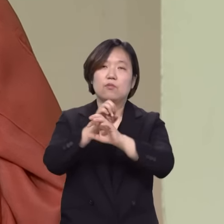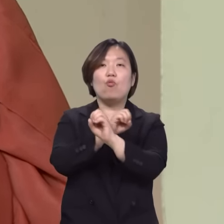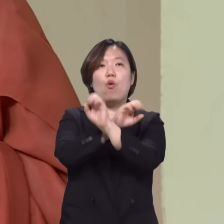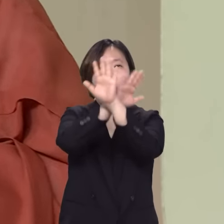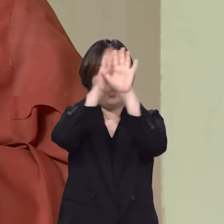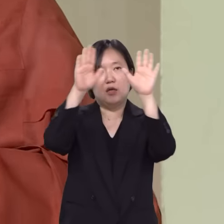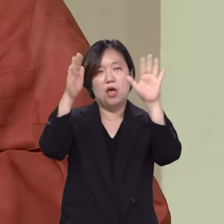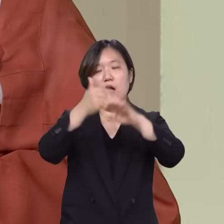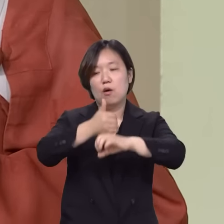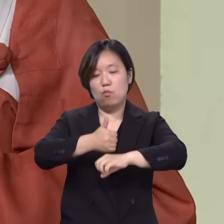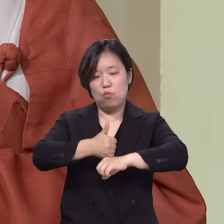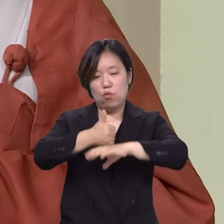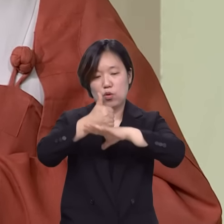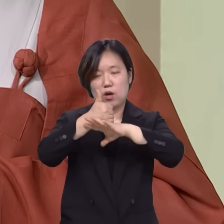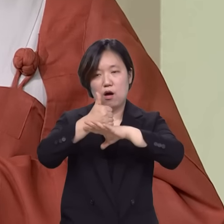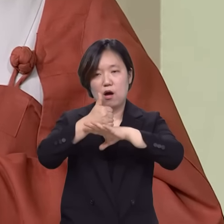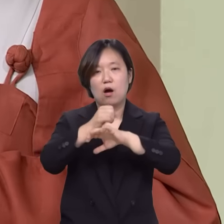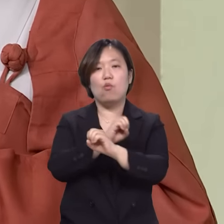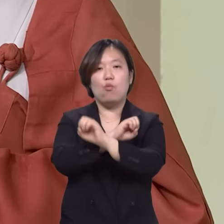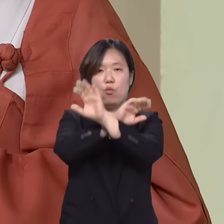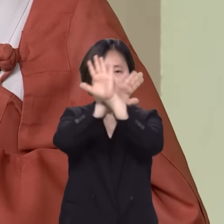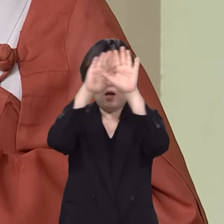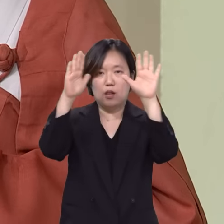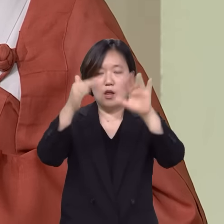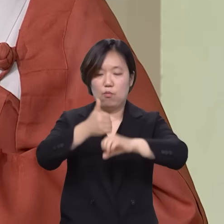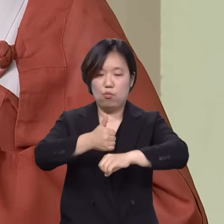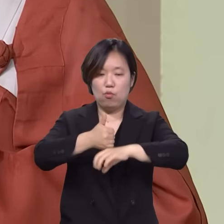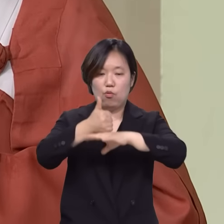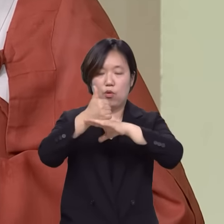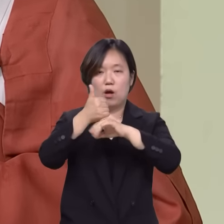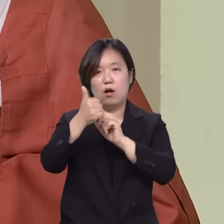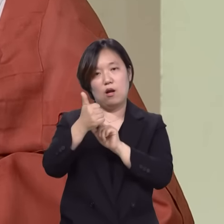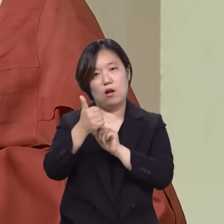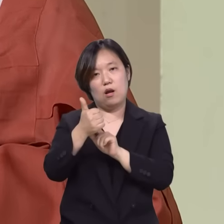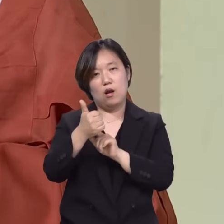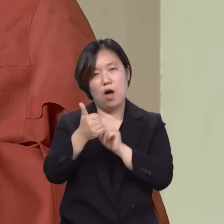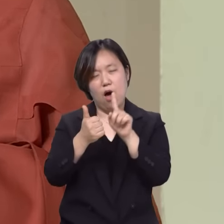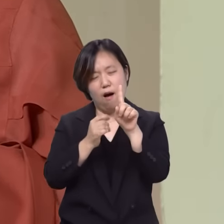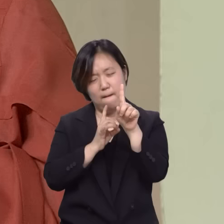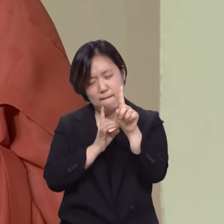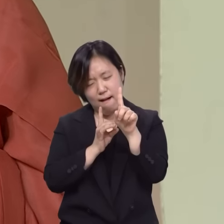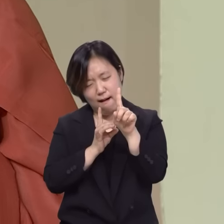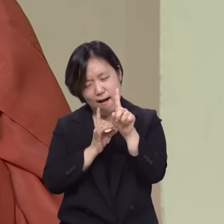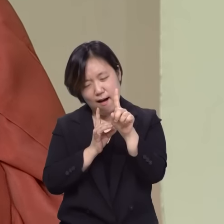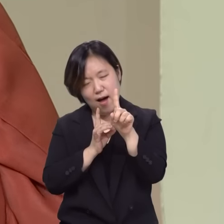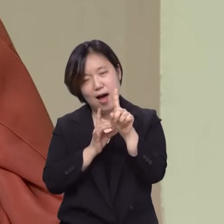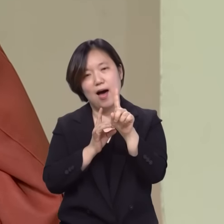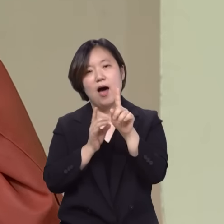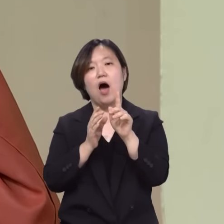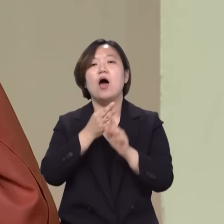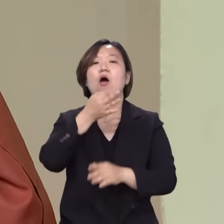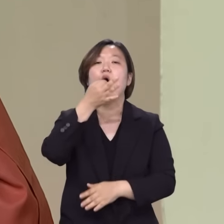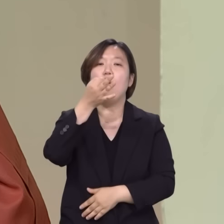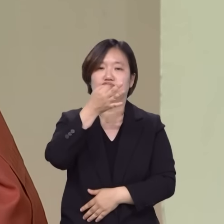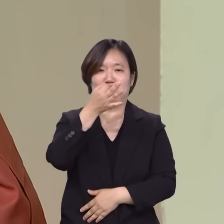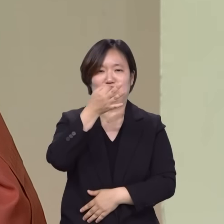관세음보살님 관세보살 관세음보살 오직 관세음보살을